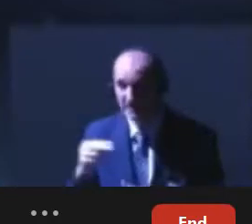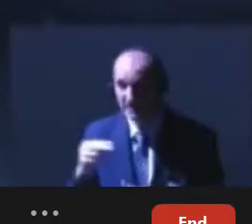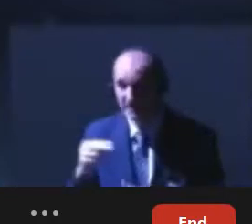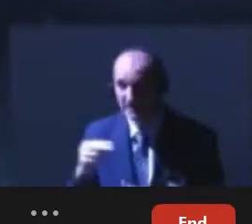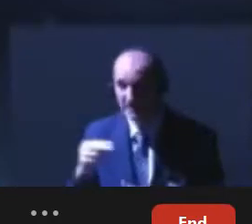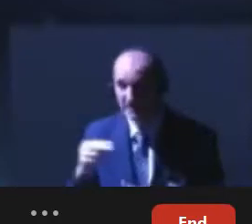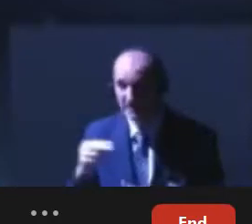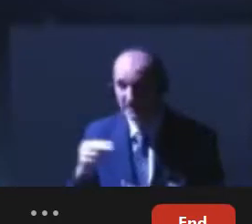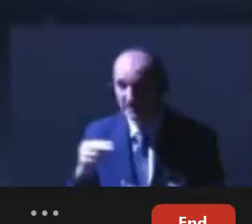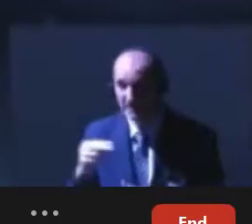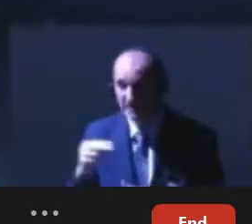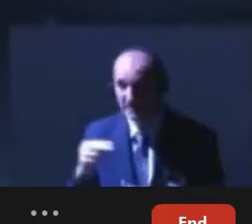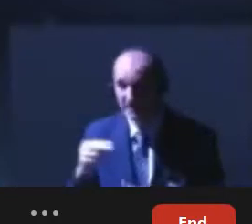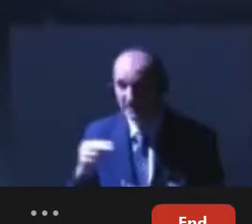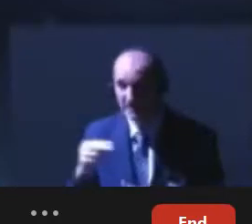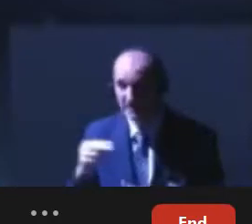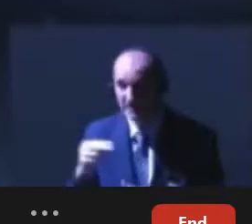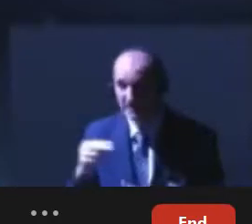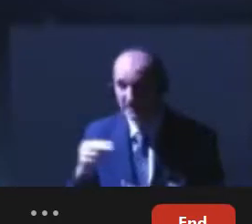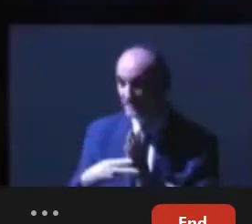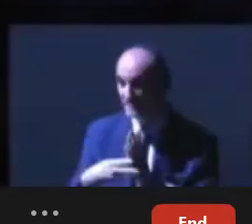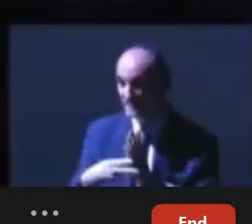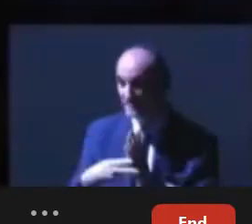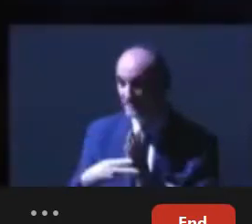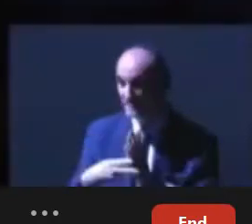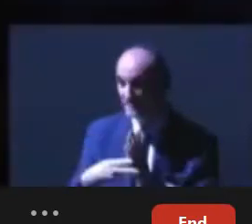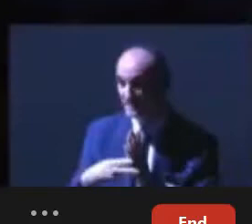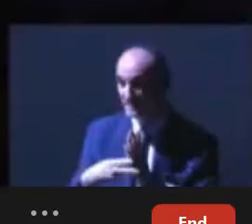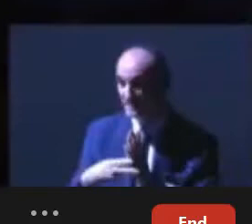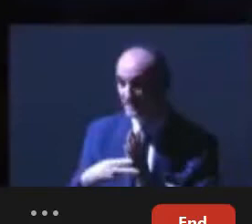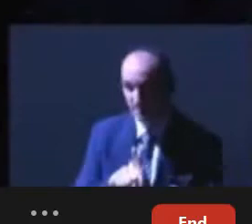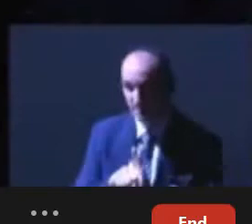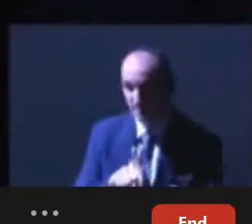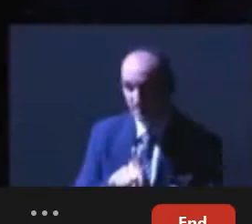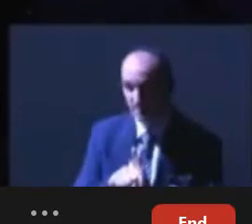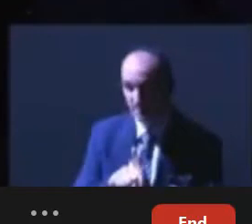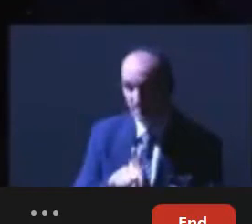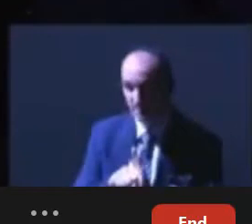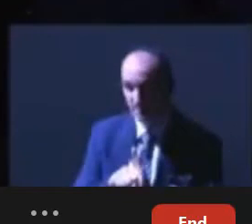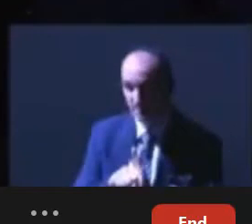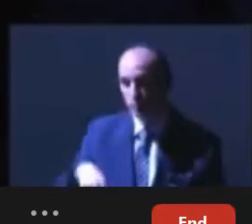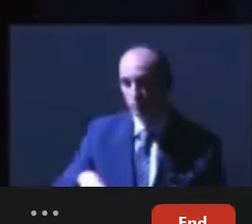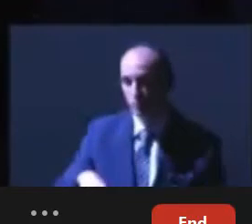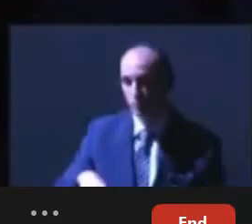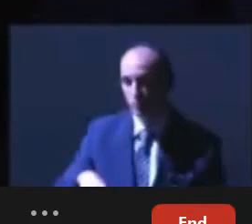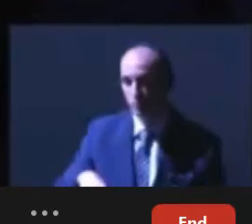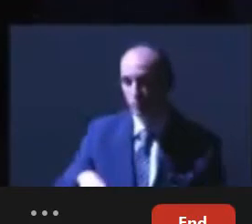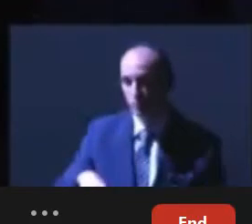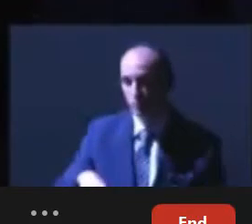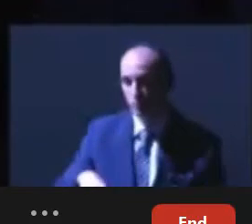người nghe thấy rồi đúng không nào? Trung Quốc cái tiền là crypto yuan,